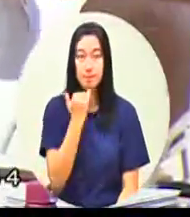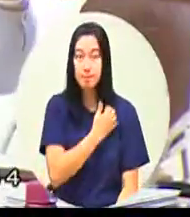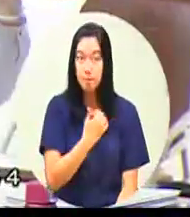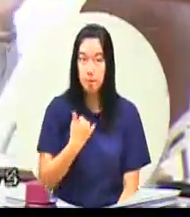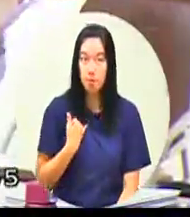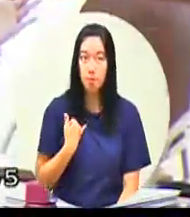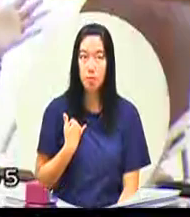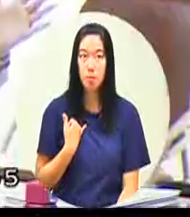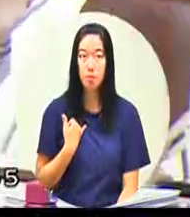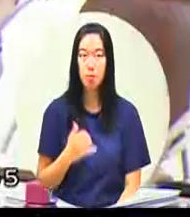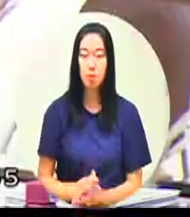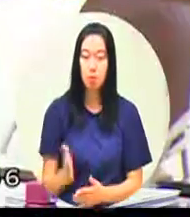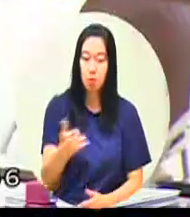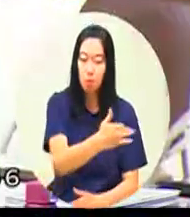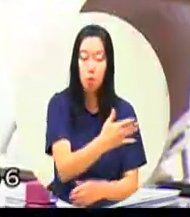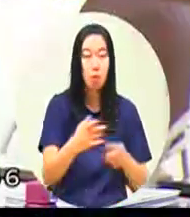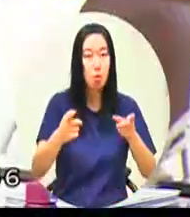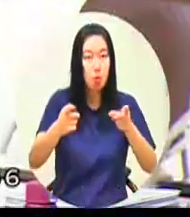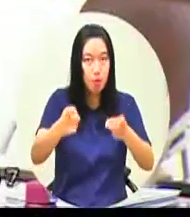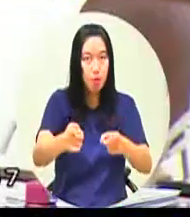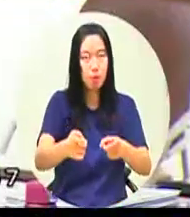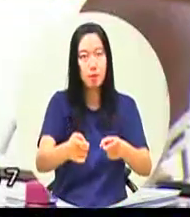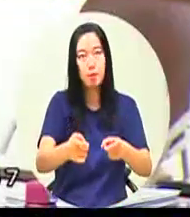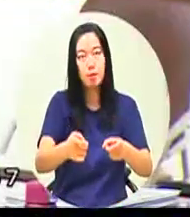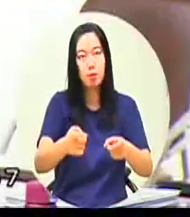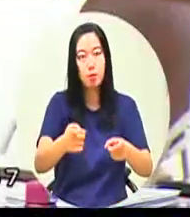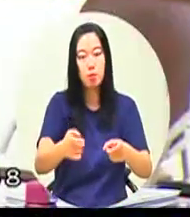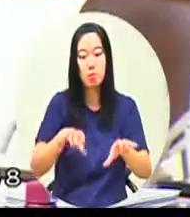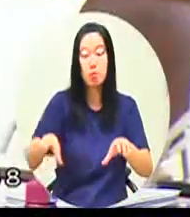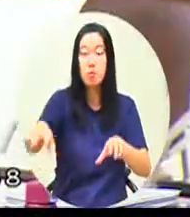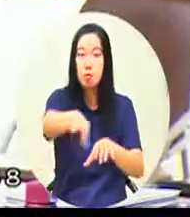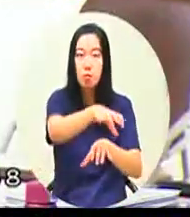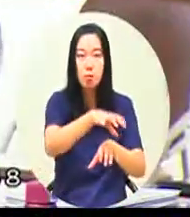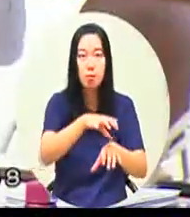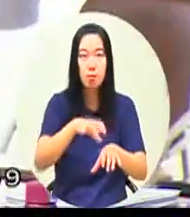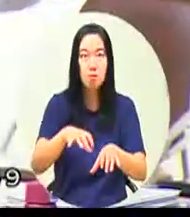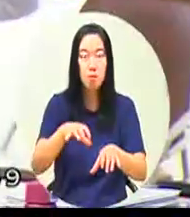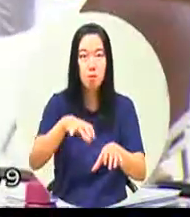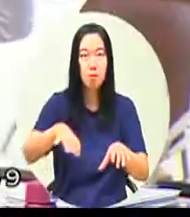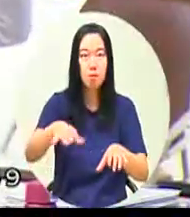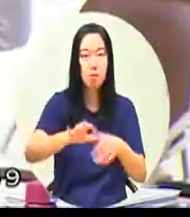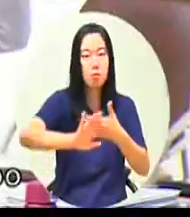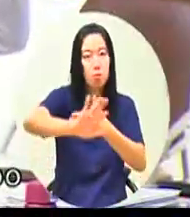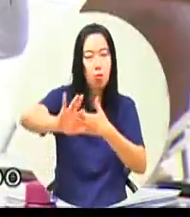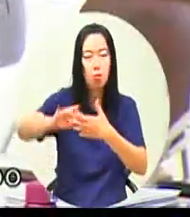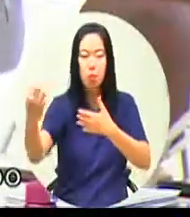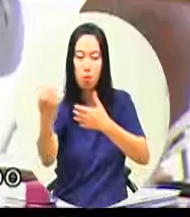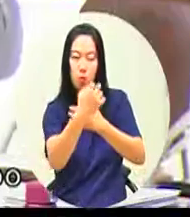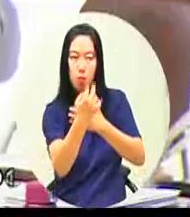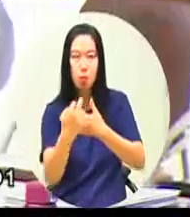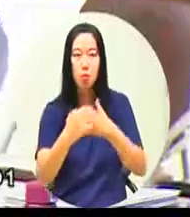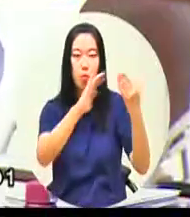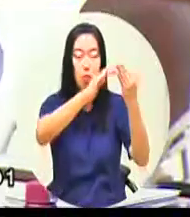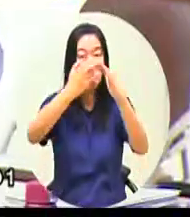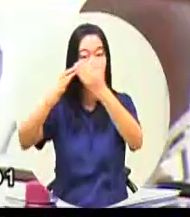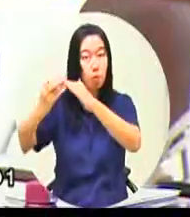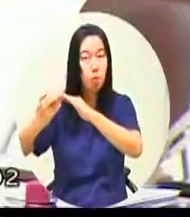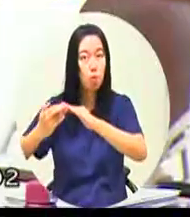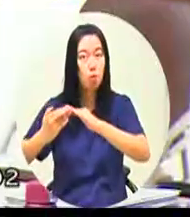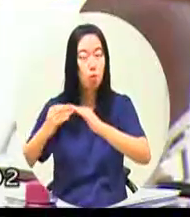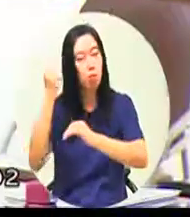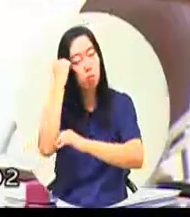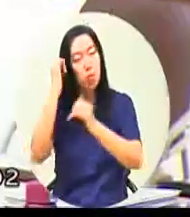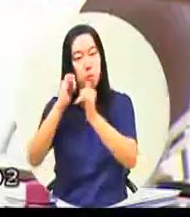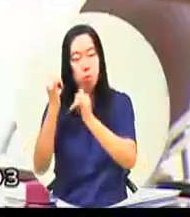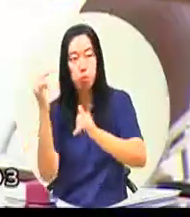是不是在渔港哈西港遐的所在，他们那些外观啊住家啊居民啊，我